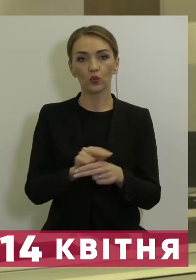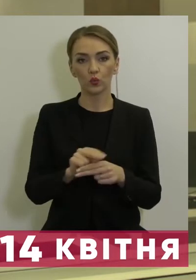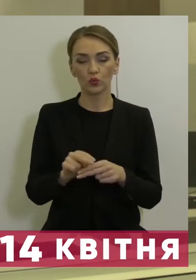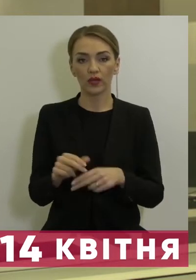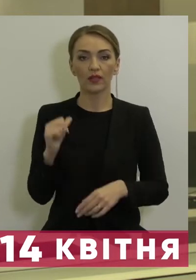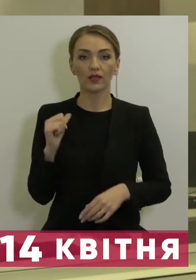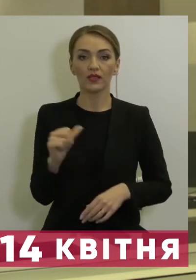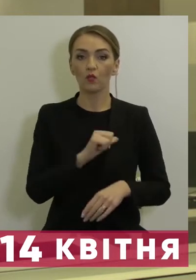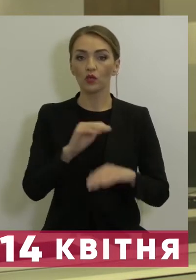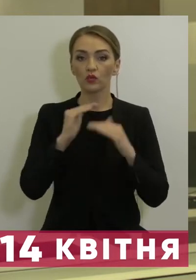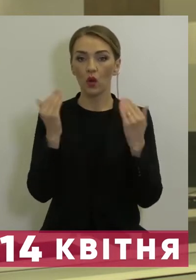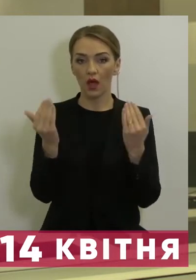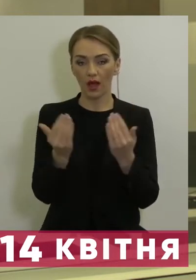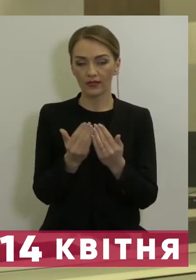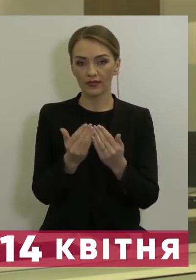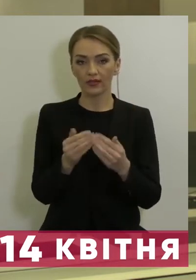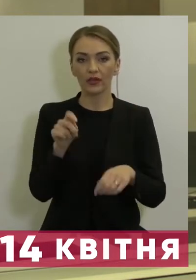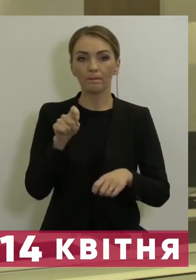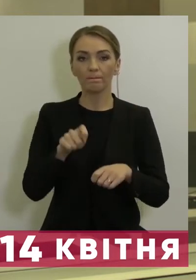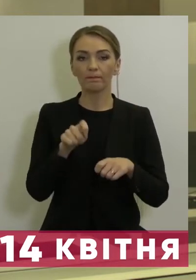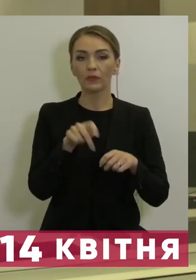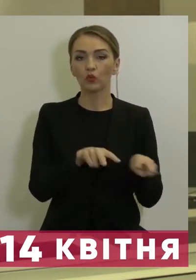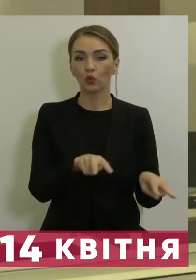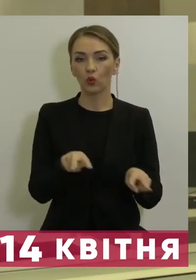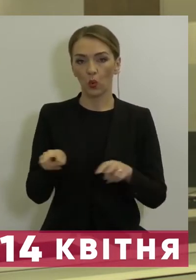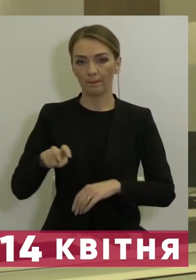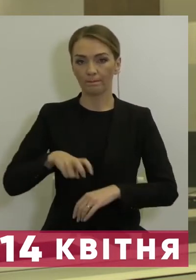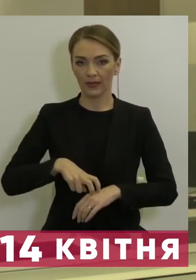на самоізоляції під контролем медиків.